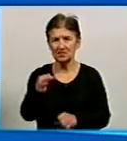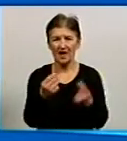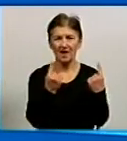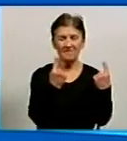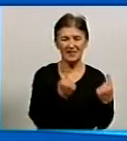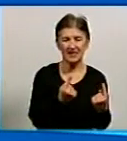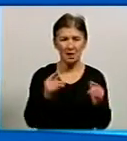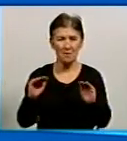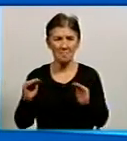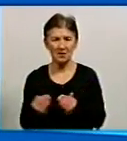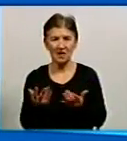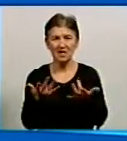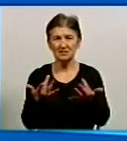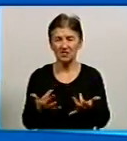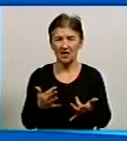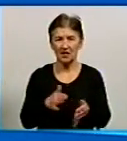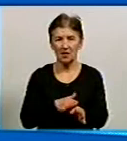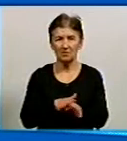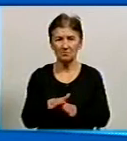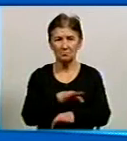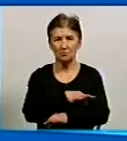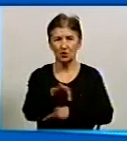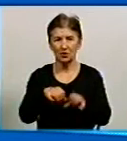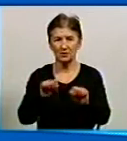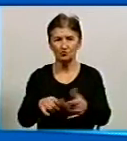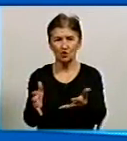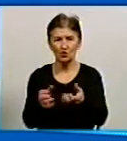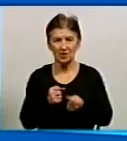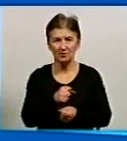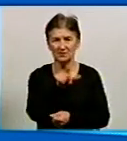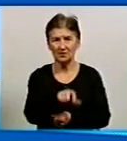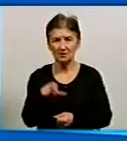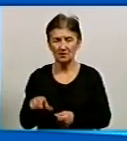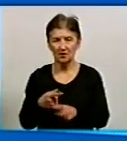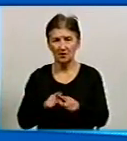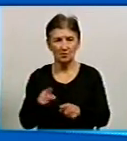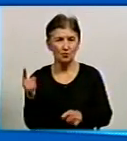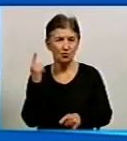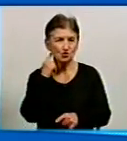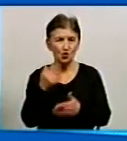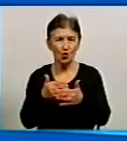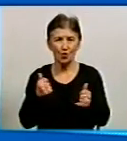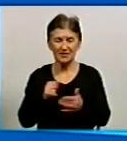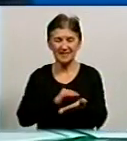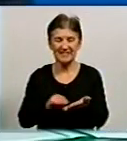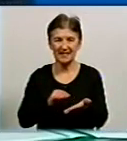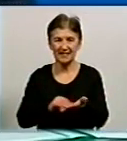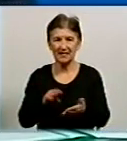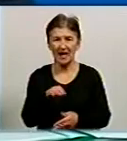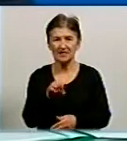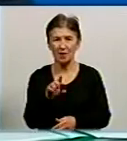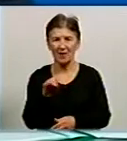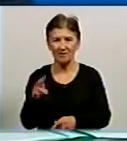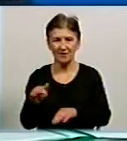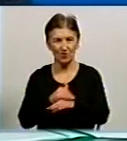і малими проєктами. Скільки грошей на їх реалізацію можуть отримати мешканці Кропивницького? Почуємо від секретаря міської ради Андрія Табалова. Добрий вечір.